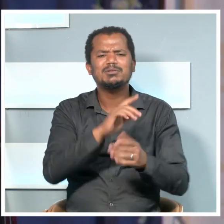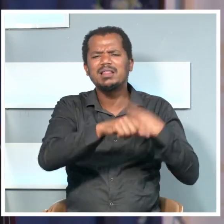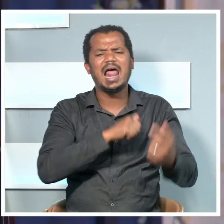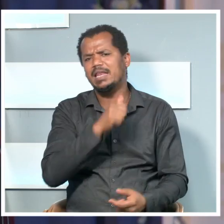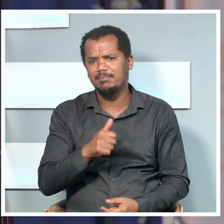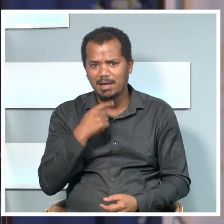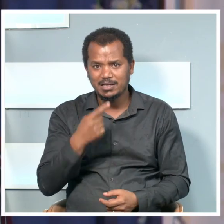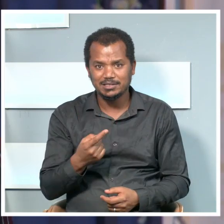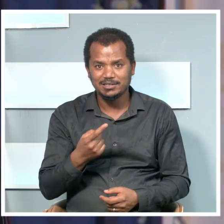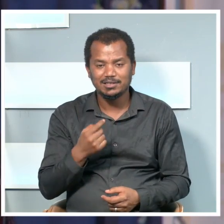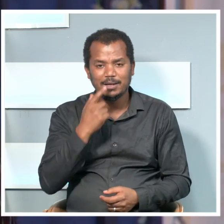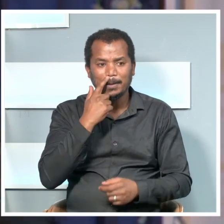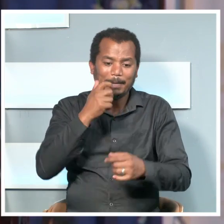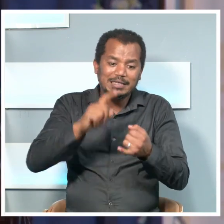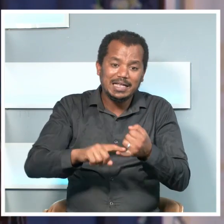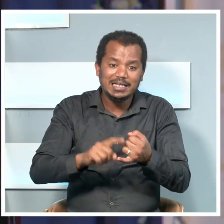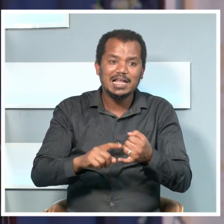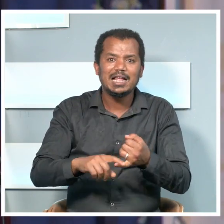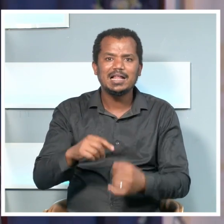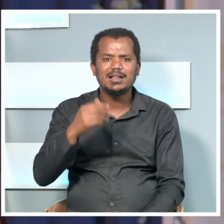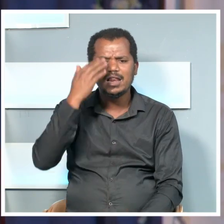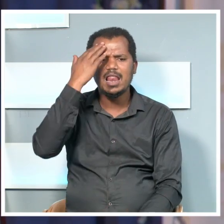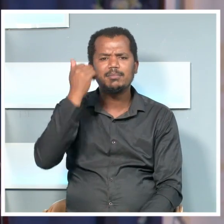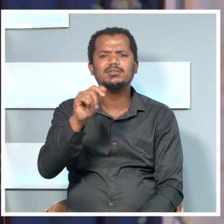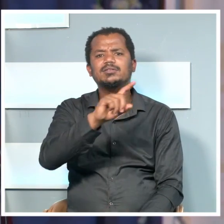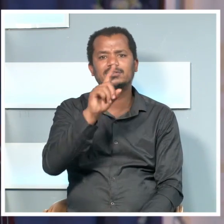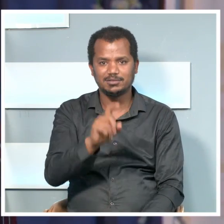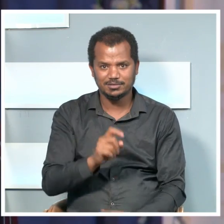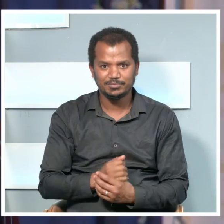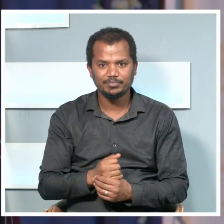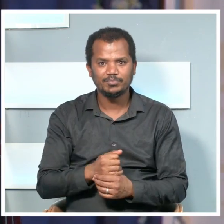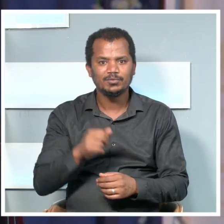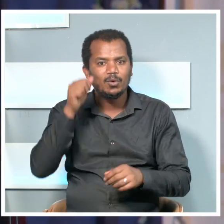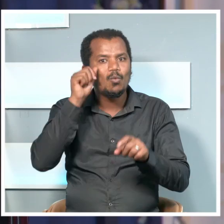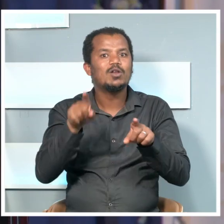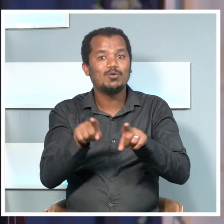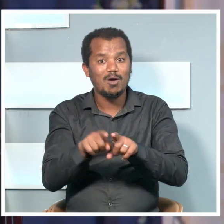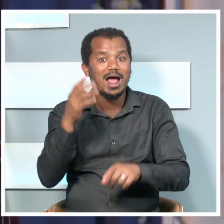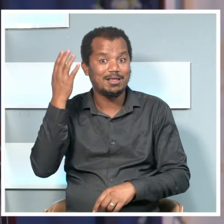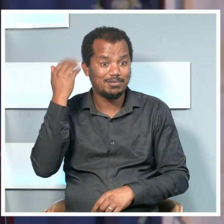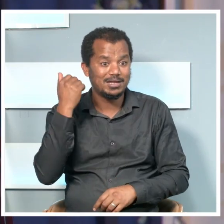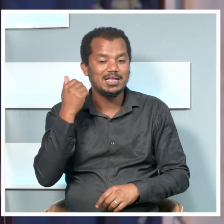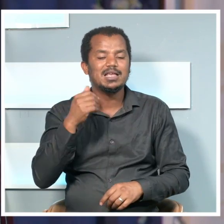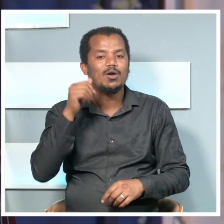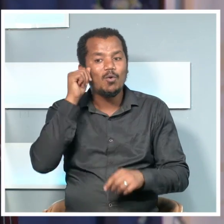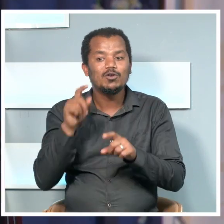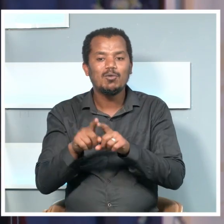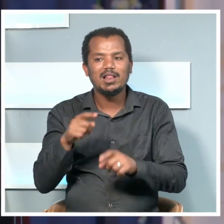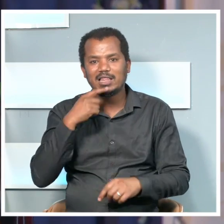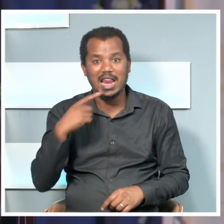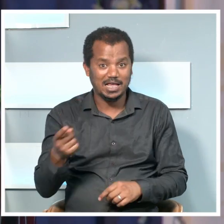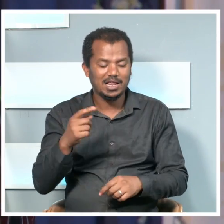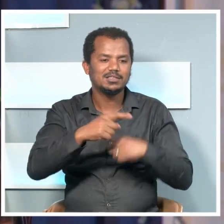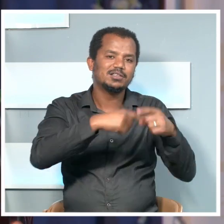المالج متشرشة لمن يملك إياك يتتيجك وندو مواصلة نبرة تناقرج